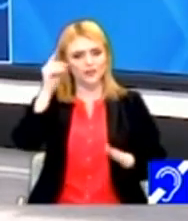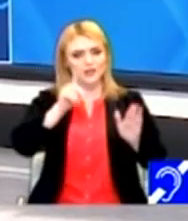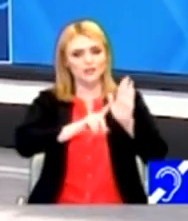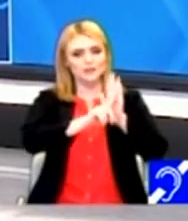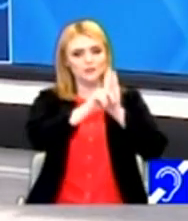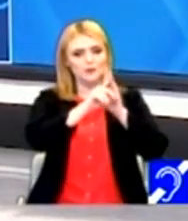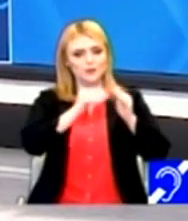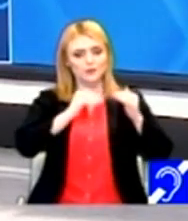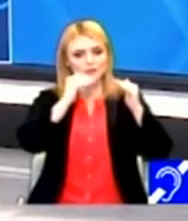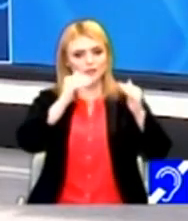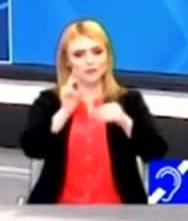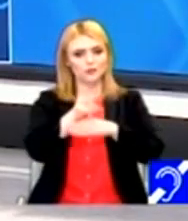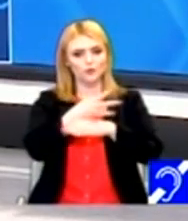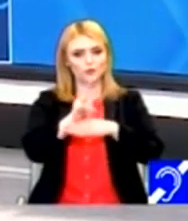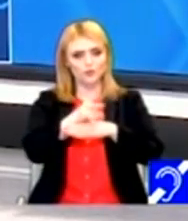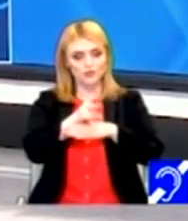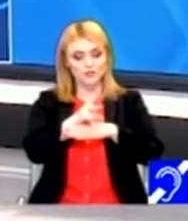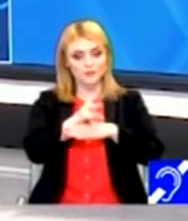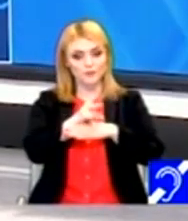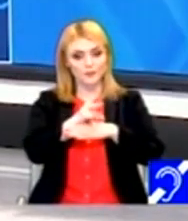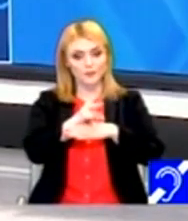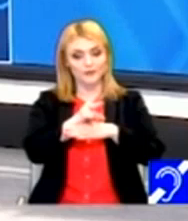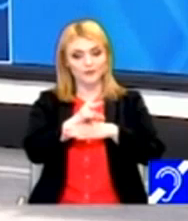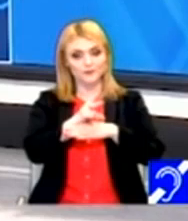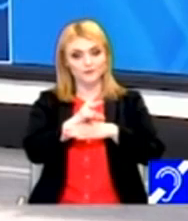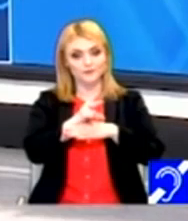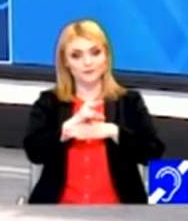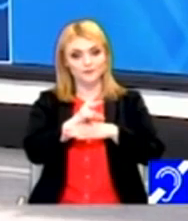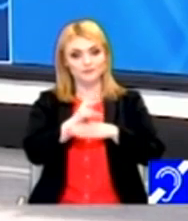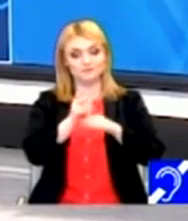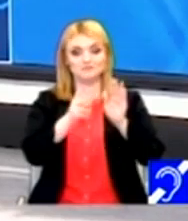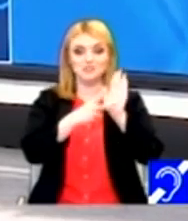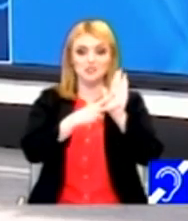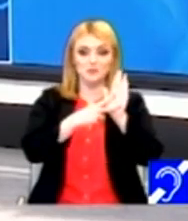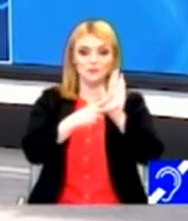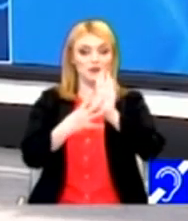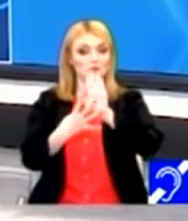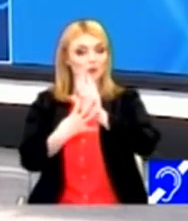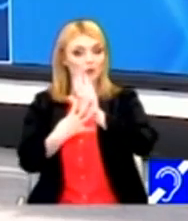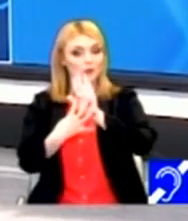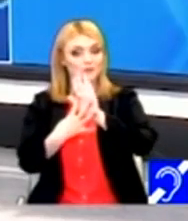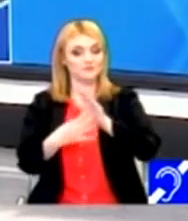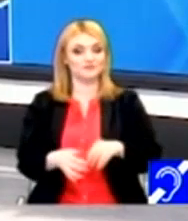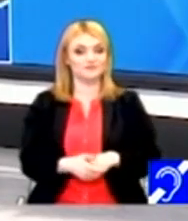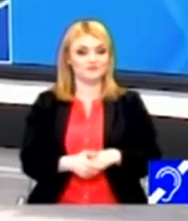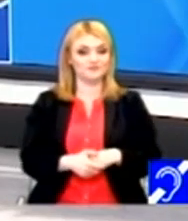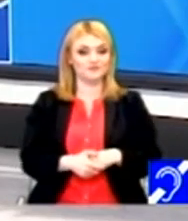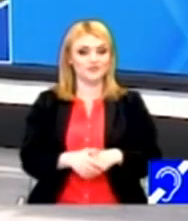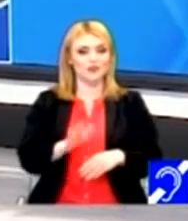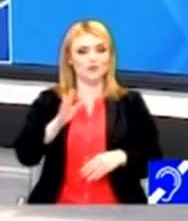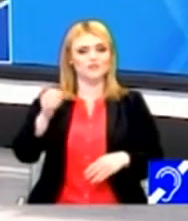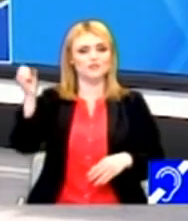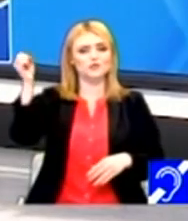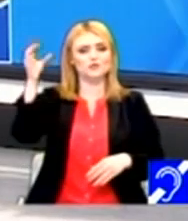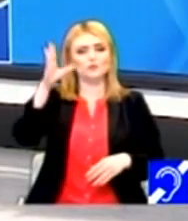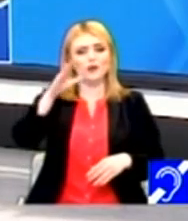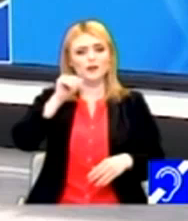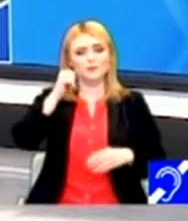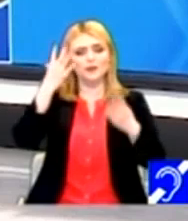15 angajați ai unității sanitare. Pacienții care au fost internați în aceeași secție erau spre finalul tratamentelor și vor fi